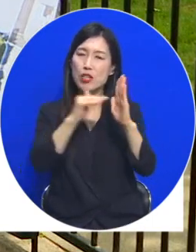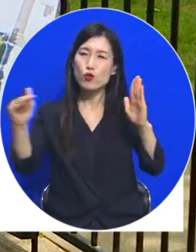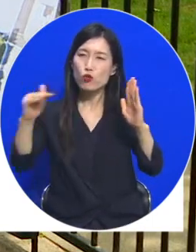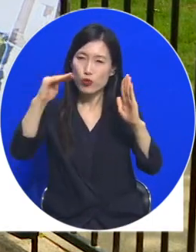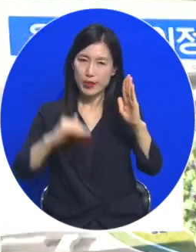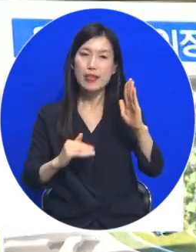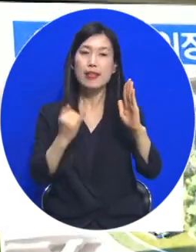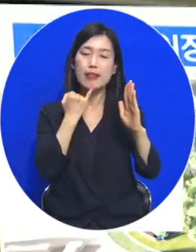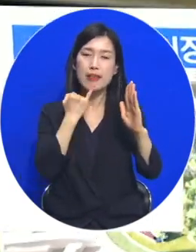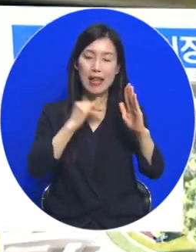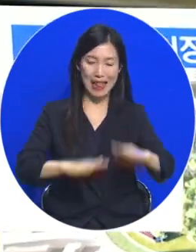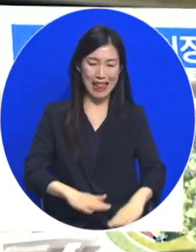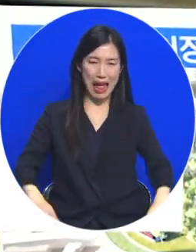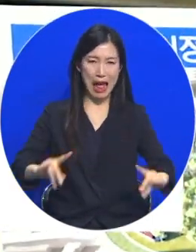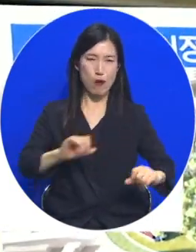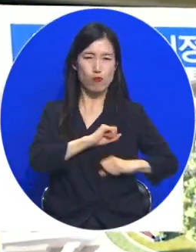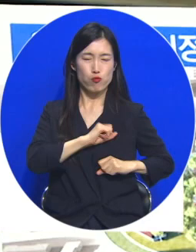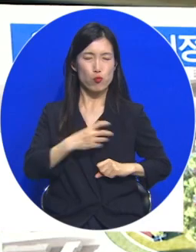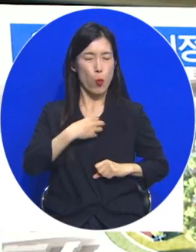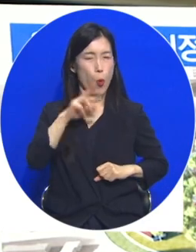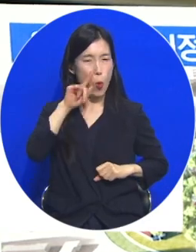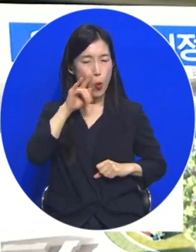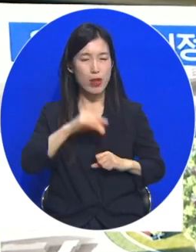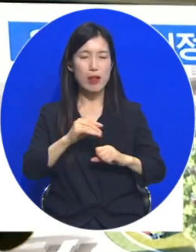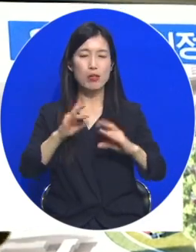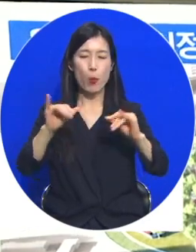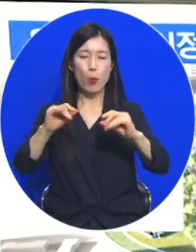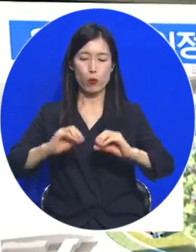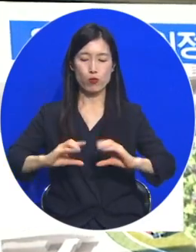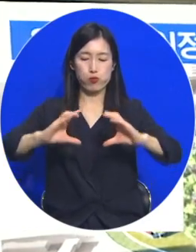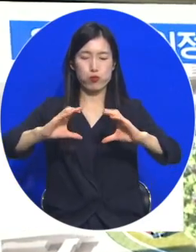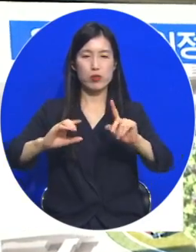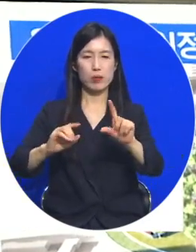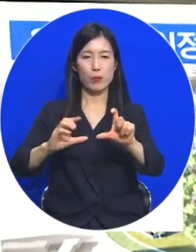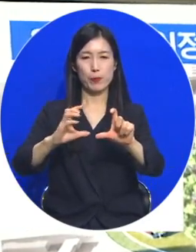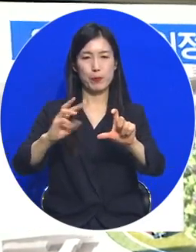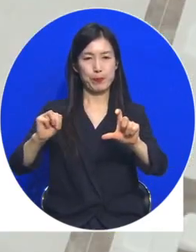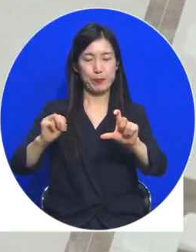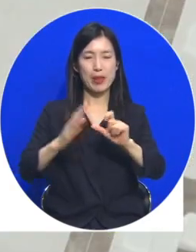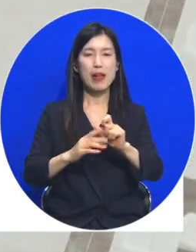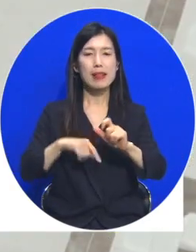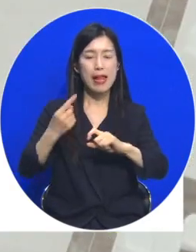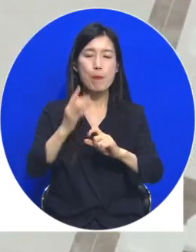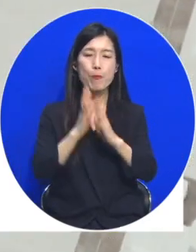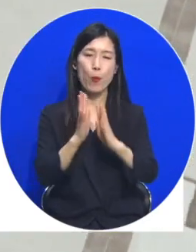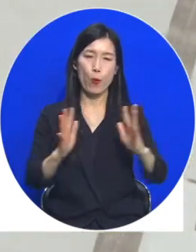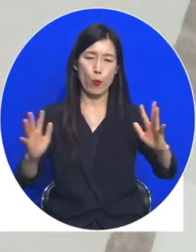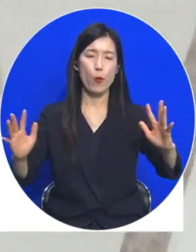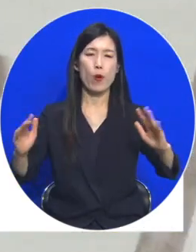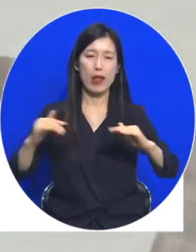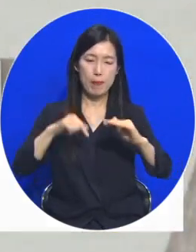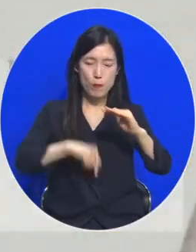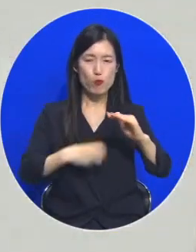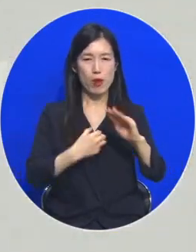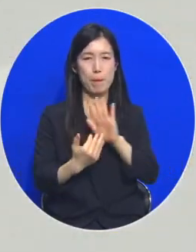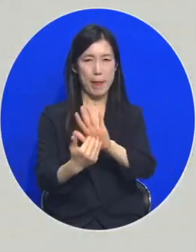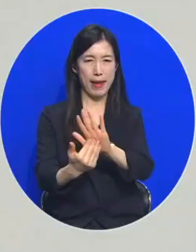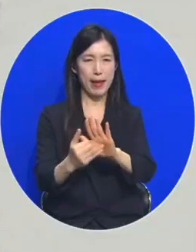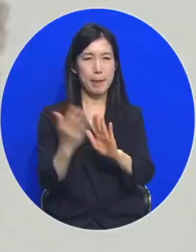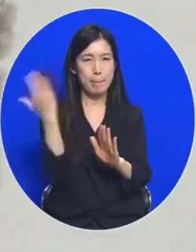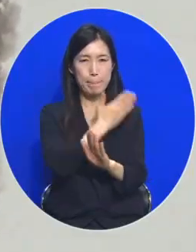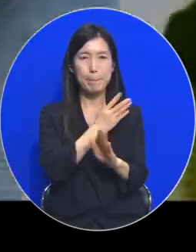지역에 걸쳐 15cm 이상 흙을 덮은 뒤 잔디 등을 올려 오염이 우려되는 기존 토양과 접촉을 최대한 차단했다고